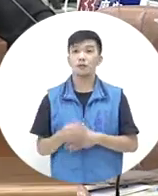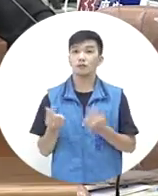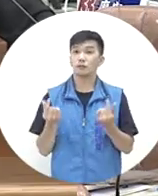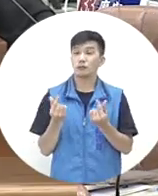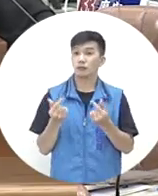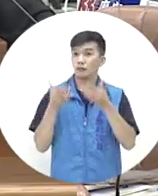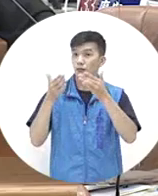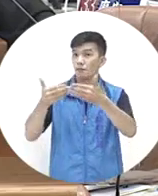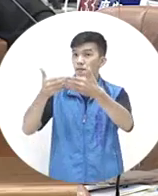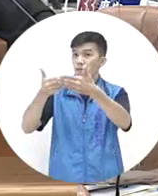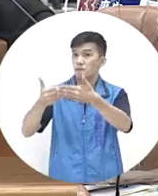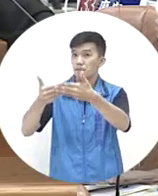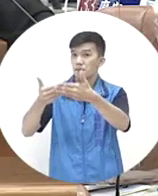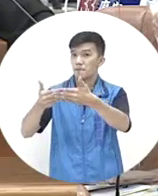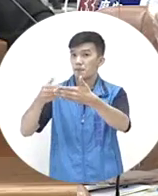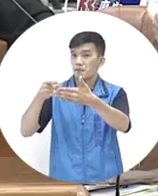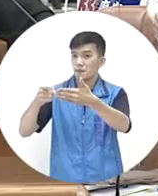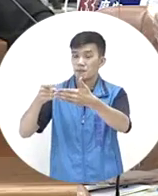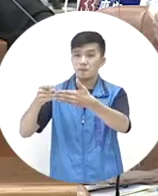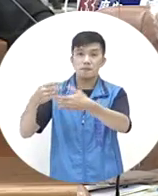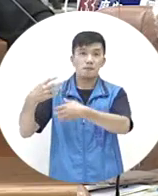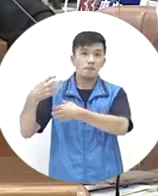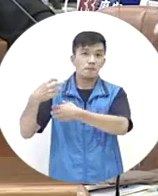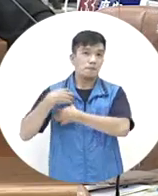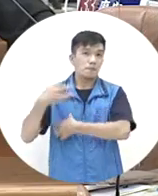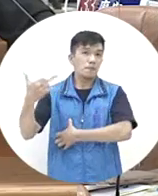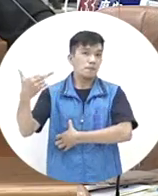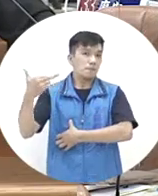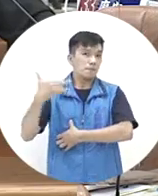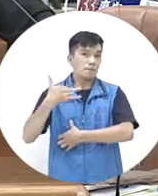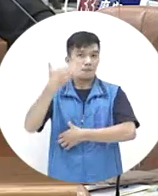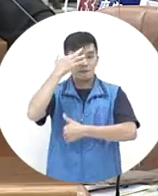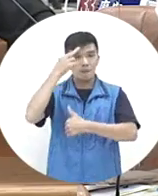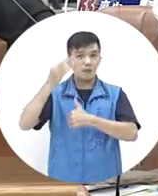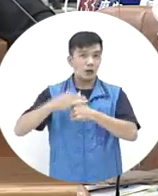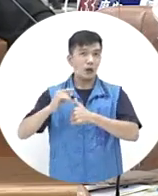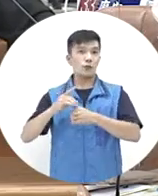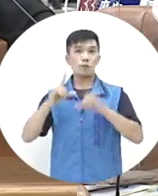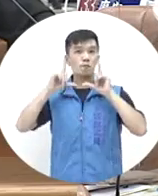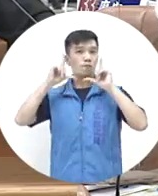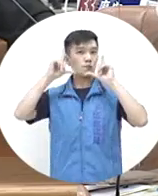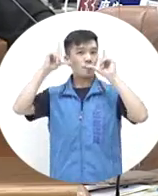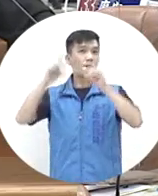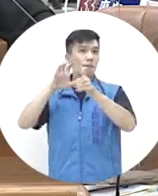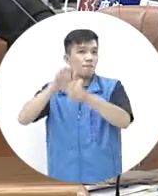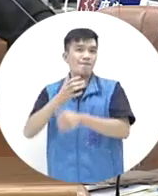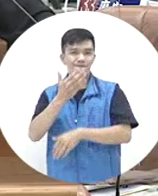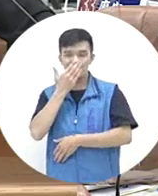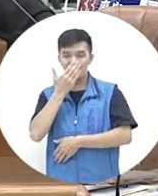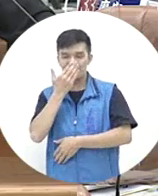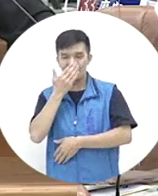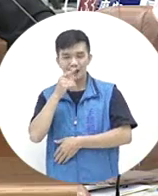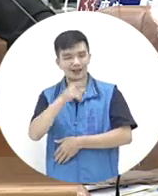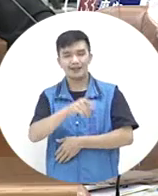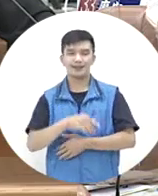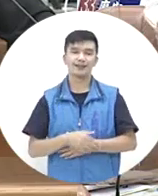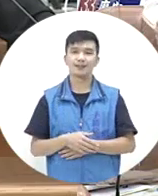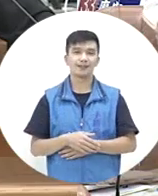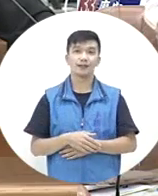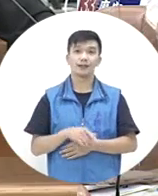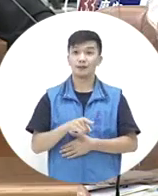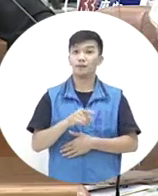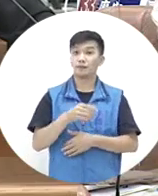中国的这个攻击哈，那骚扰台湾发表谴责哈，我觉得这样的一个标题也不太好了，所以我愿意再